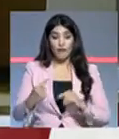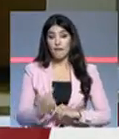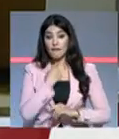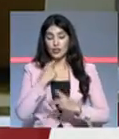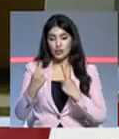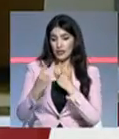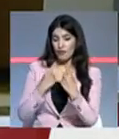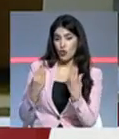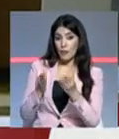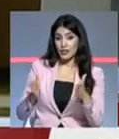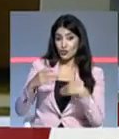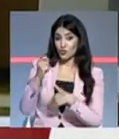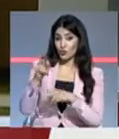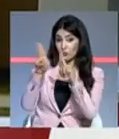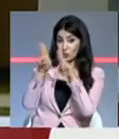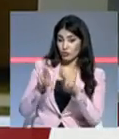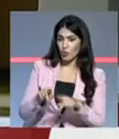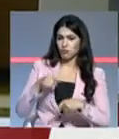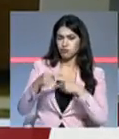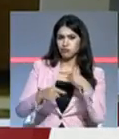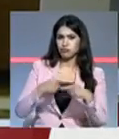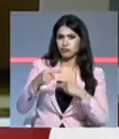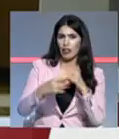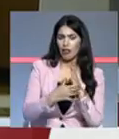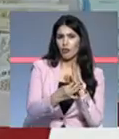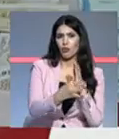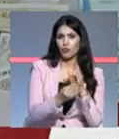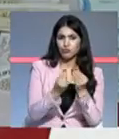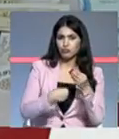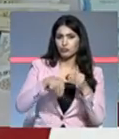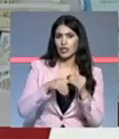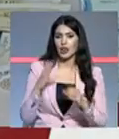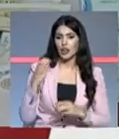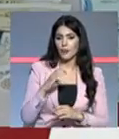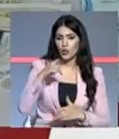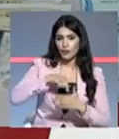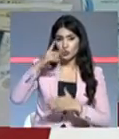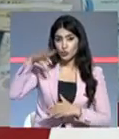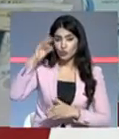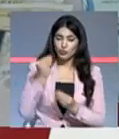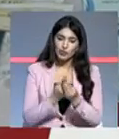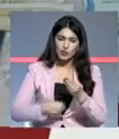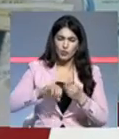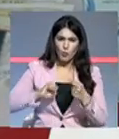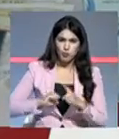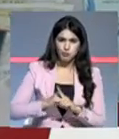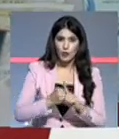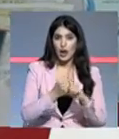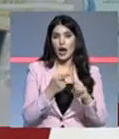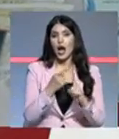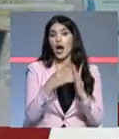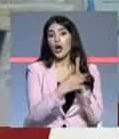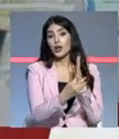صندوق النقد الدولي سيؤدي إلى استمرار الاعتماد الشديد على التمويل الداخلي وسيزيد من الضغوط على